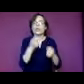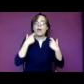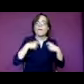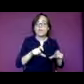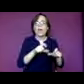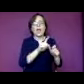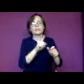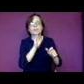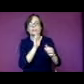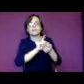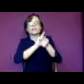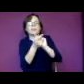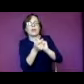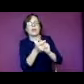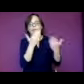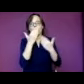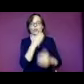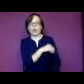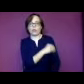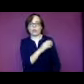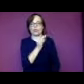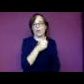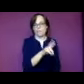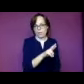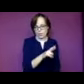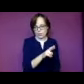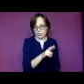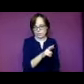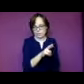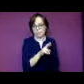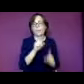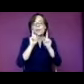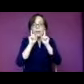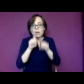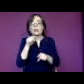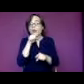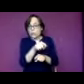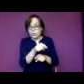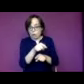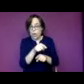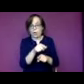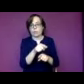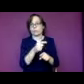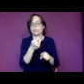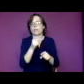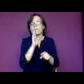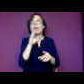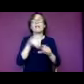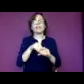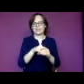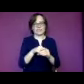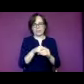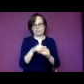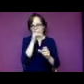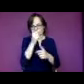sugerują, że coś takiego, nawet jeśli jest nierealne inwestycyjnie, to jest możliwe, jeśli myślimy o jakichś